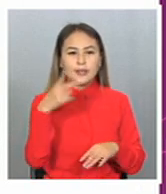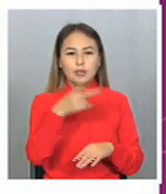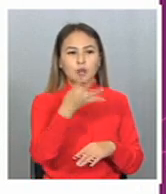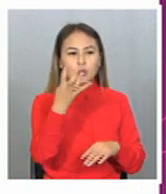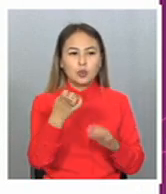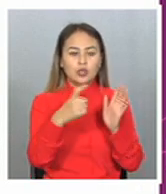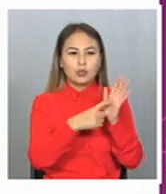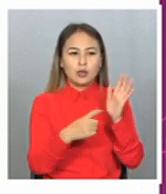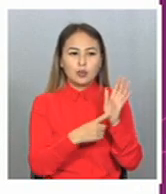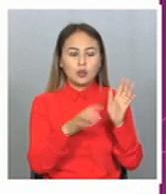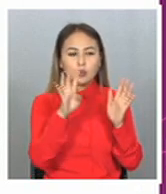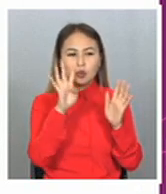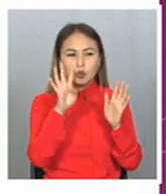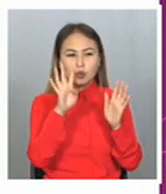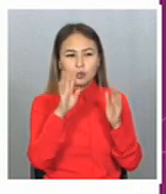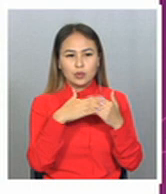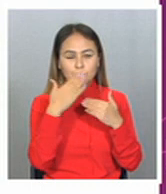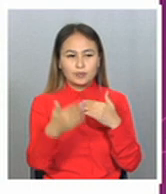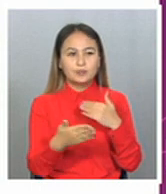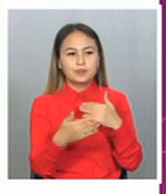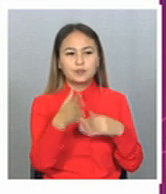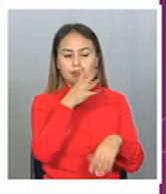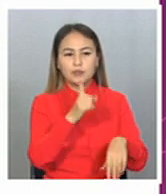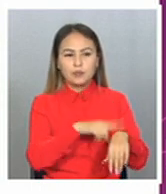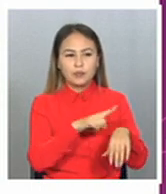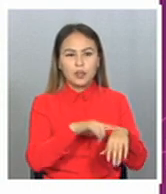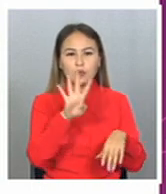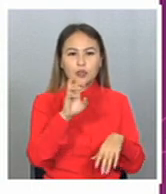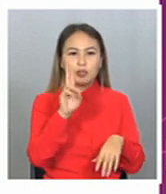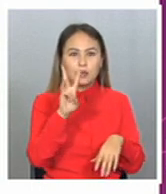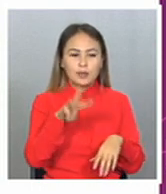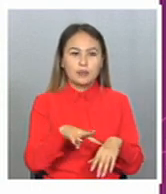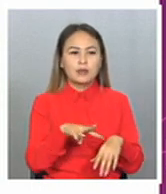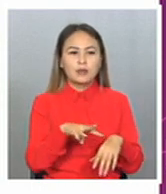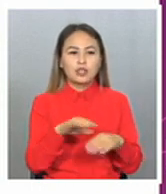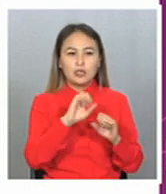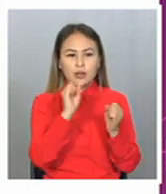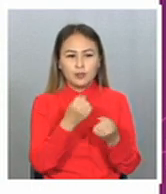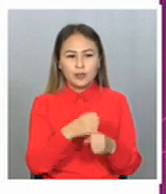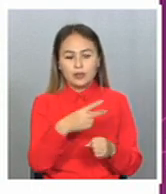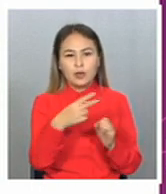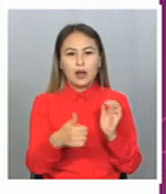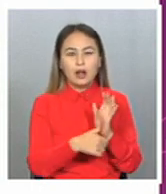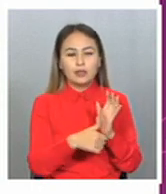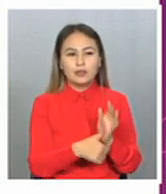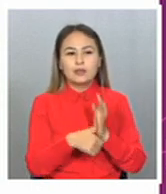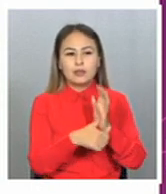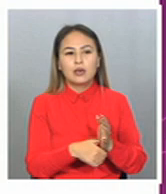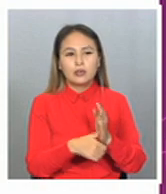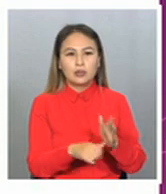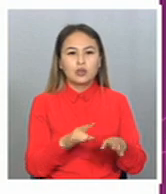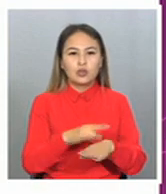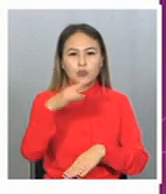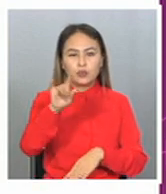2400 километр арақашықтықты сағатына 400 километр жылдамдықпен 6 сағатта ұшып